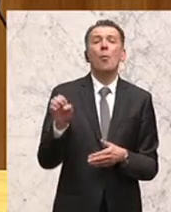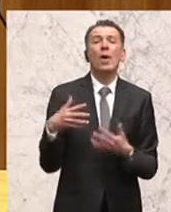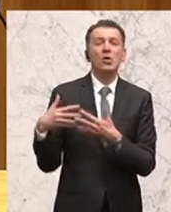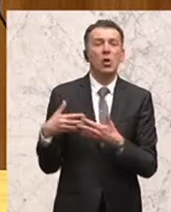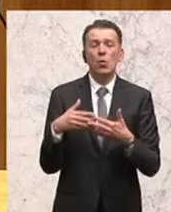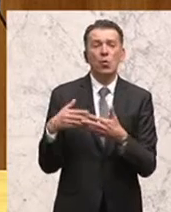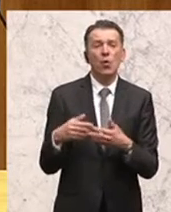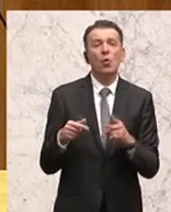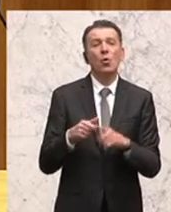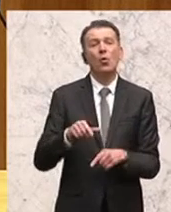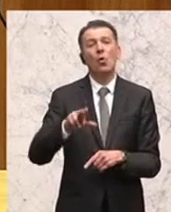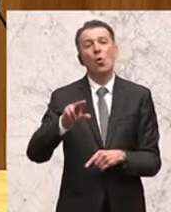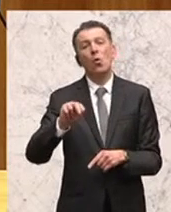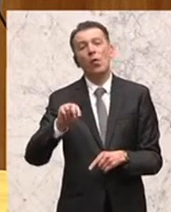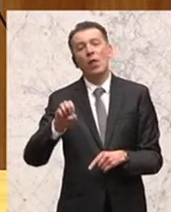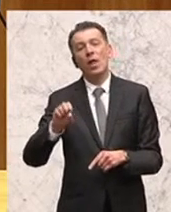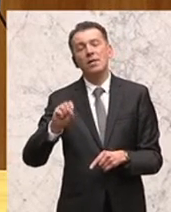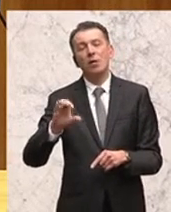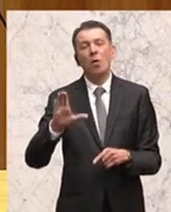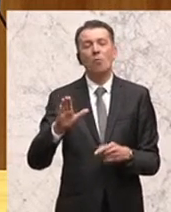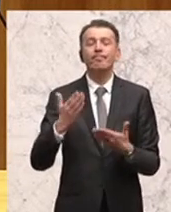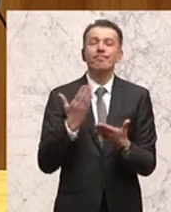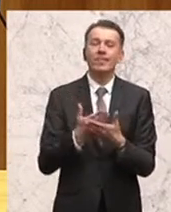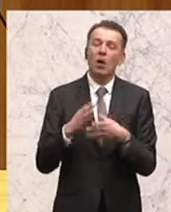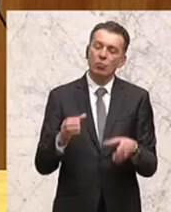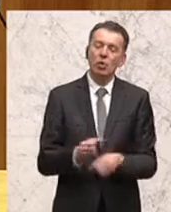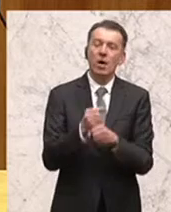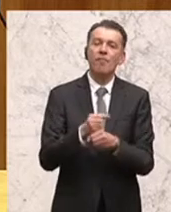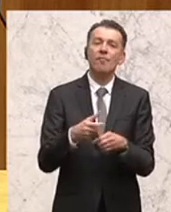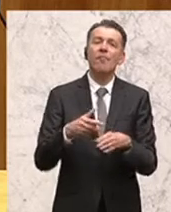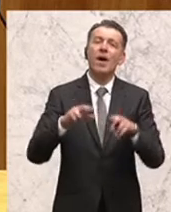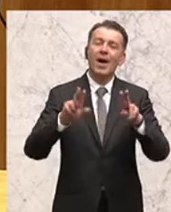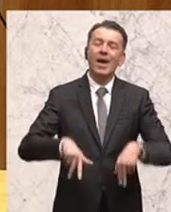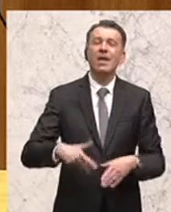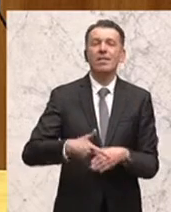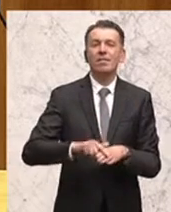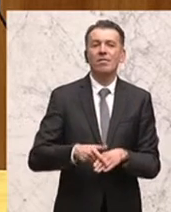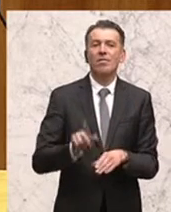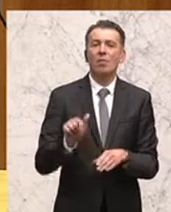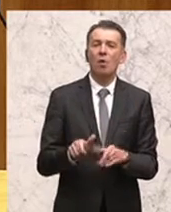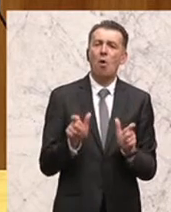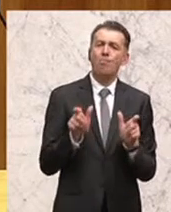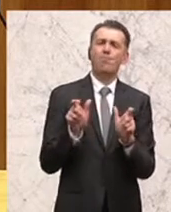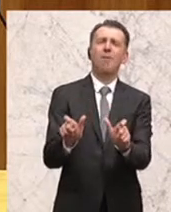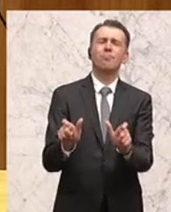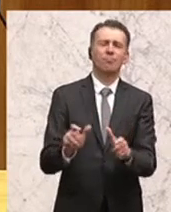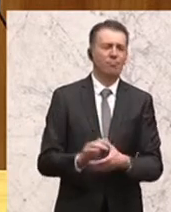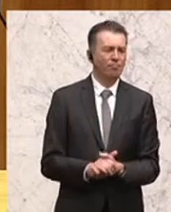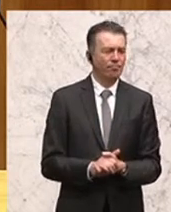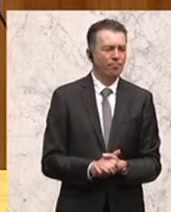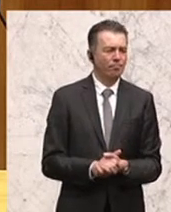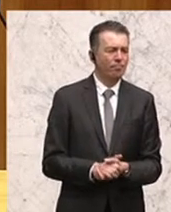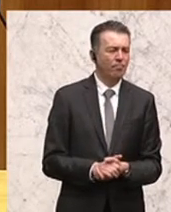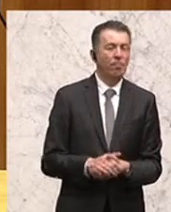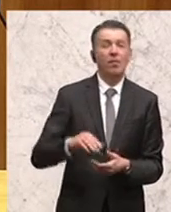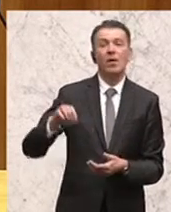Union und die UNESCO haben daher Rechtsinstrumente geschaffen, die dem wirkungsvoll entgegenwirken sollen.